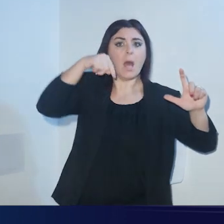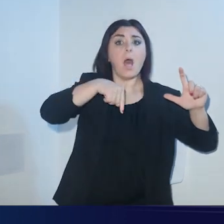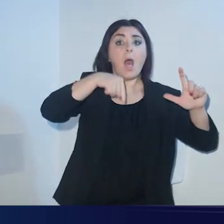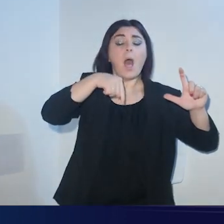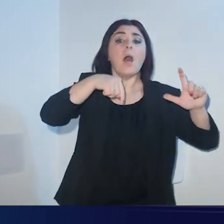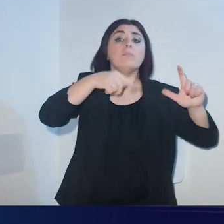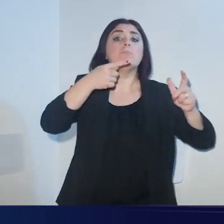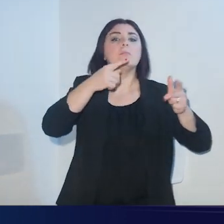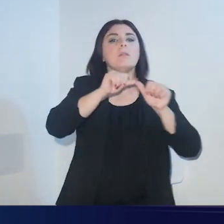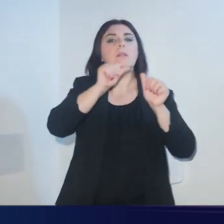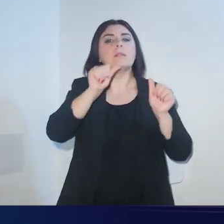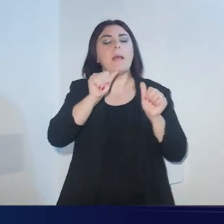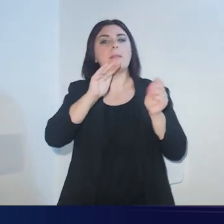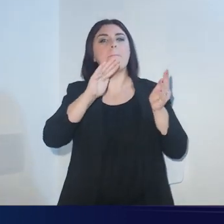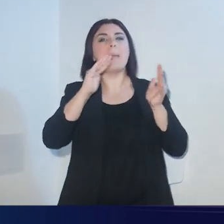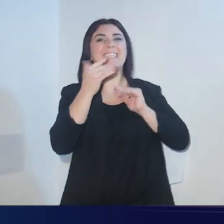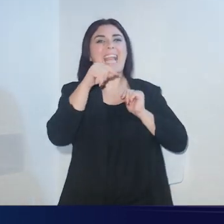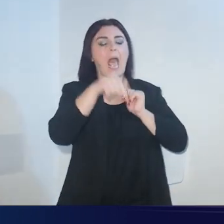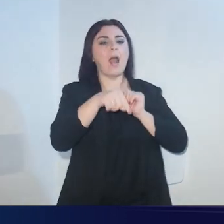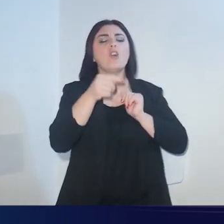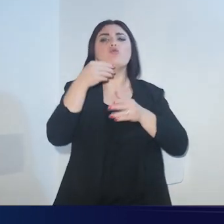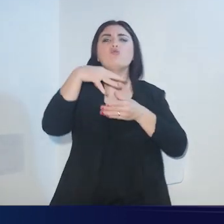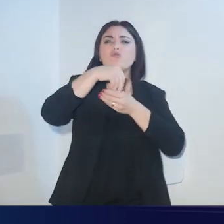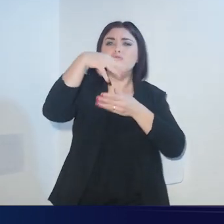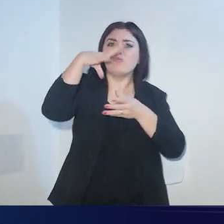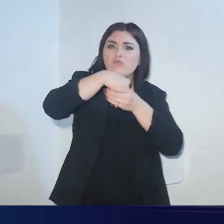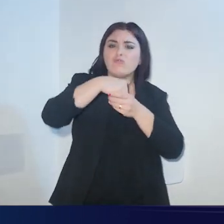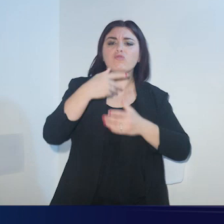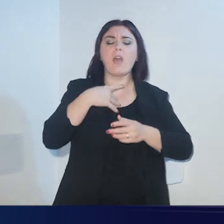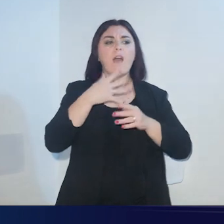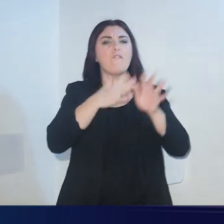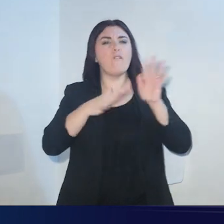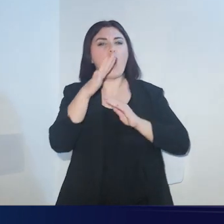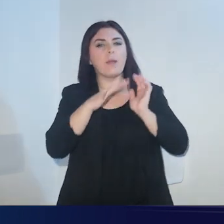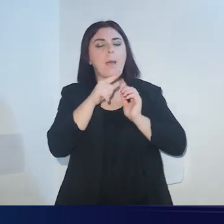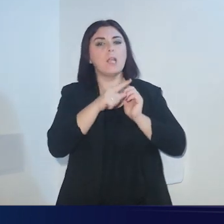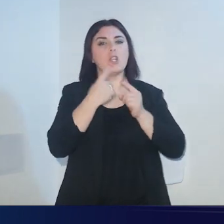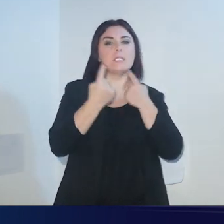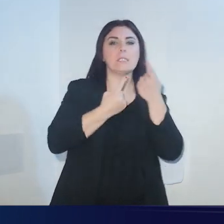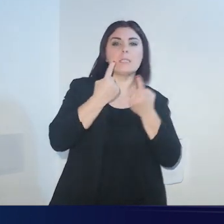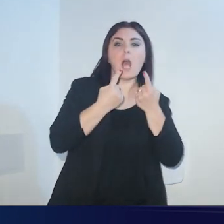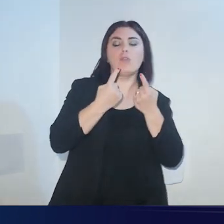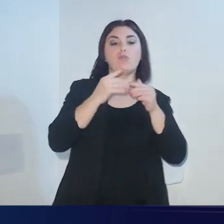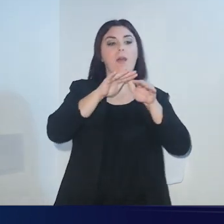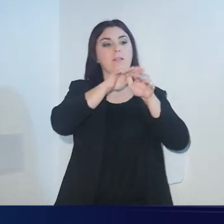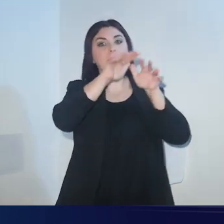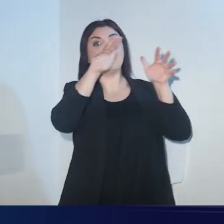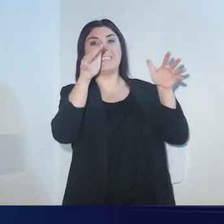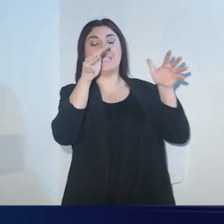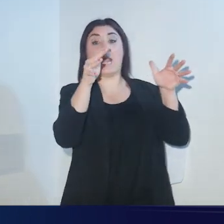immagini cosiddette spettrali, cioè che contengono delle informazioni sullo stato della superficie terrestre e quindi anche